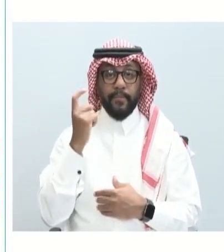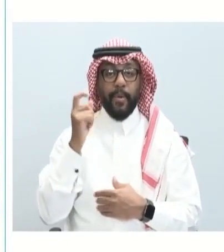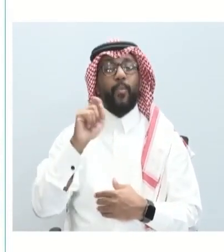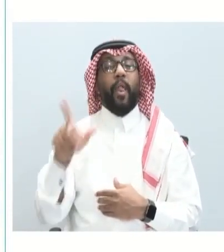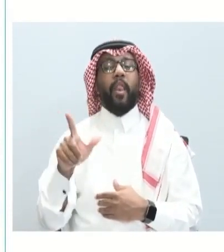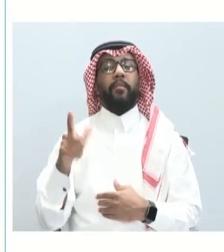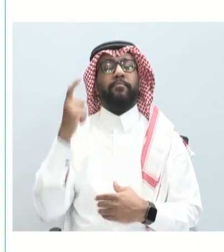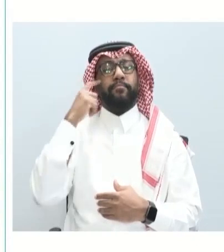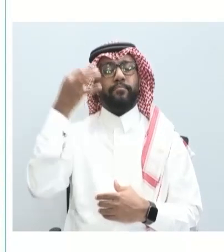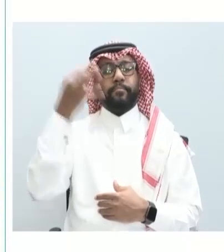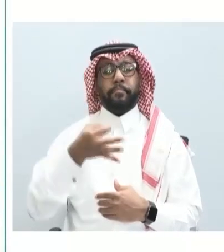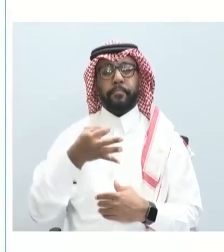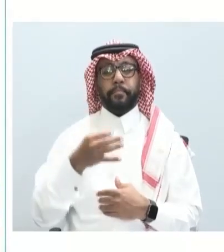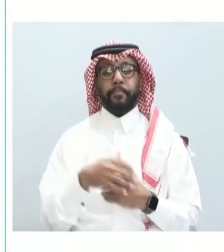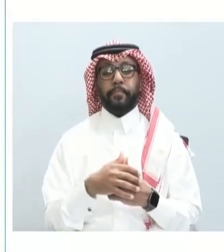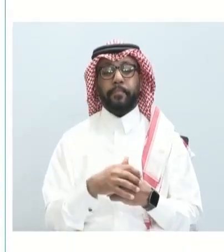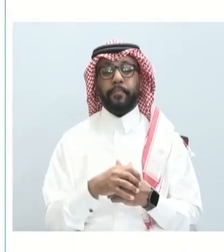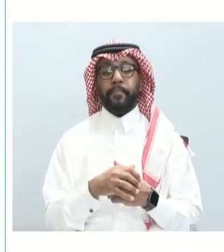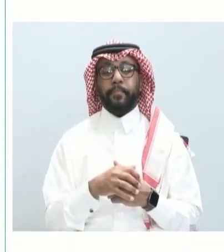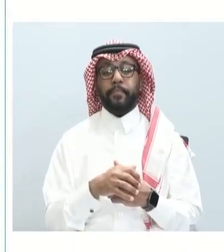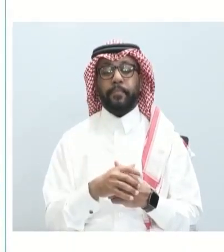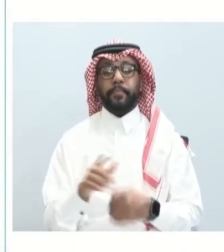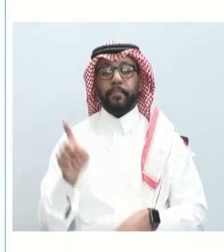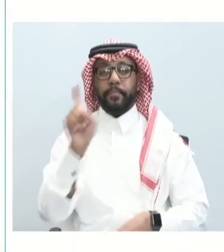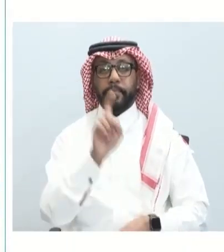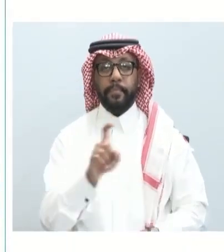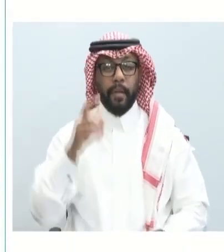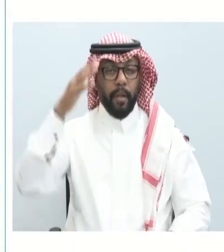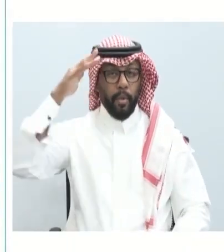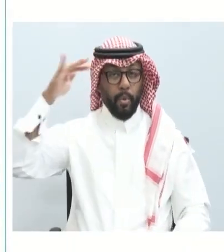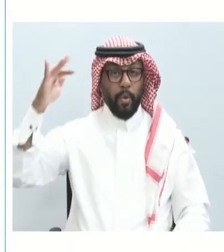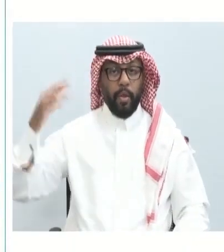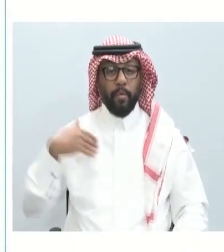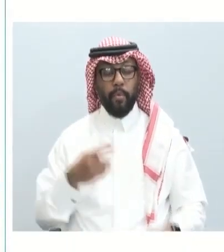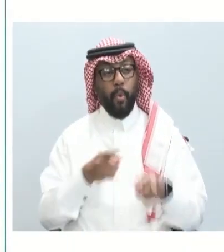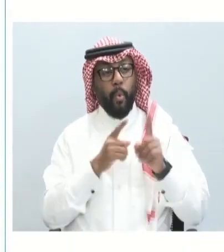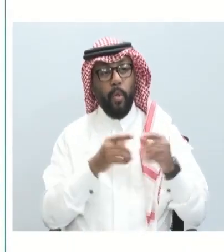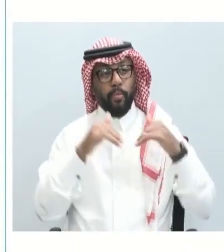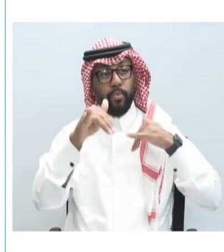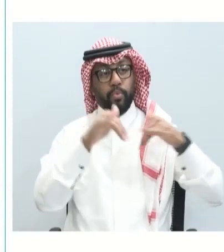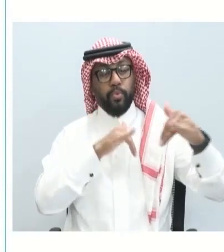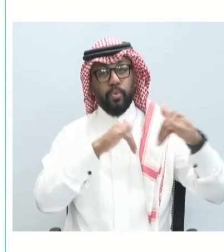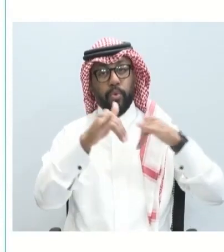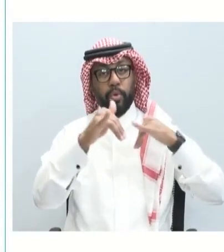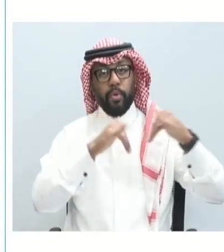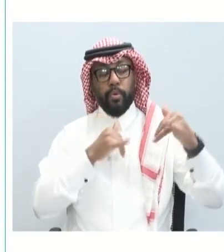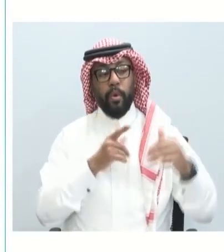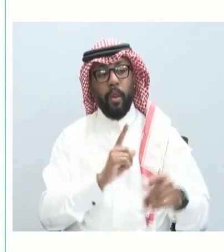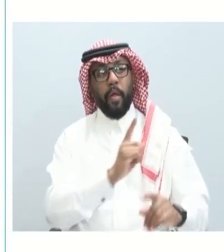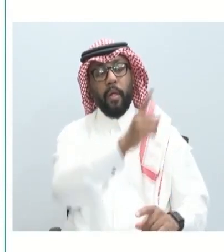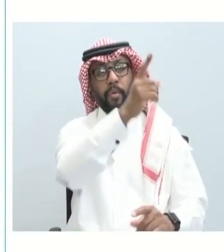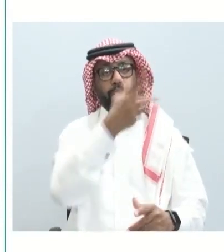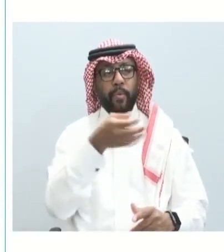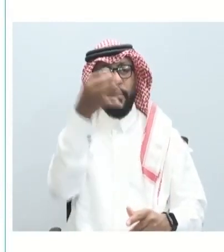منطقي لدينا سؤال تخيل انك تسير في طريق مؤديه الى مدينتين الاولى